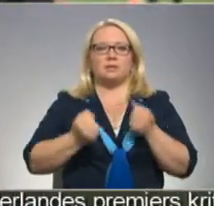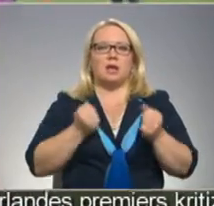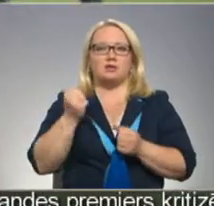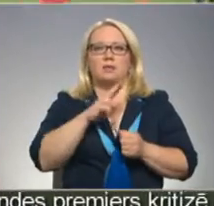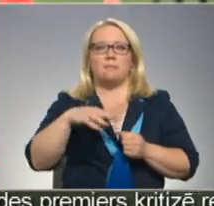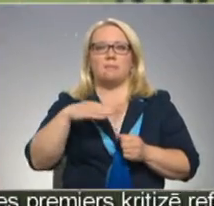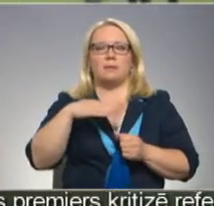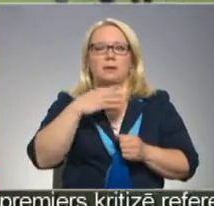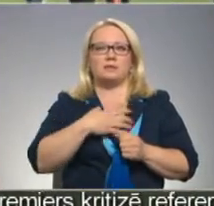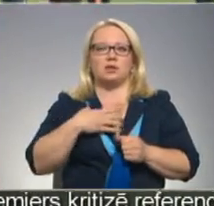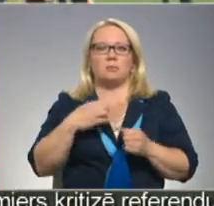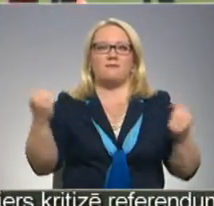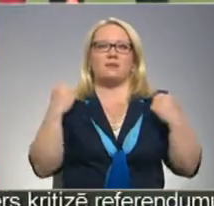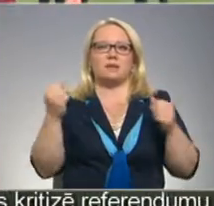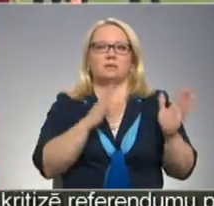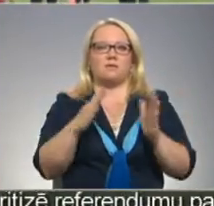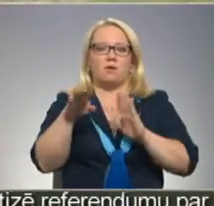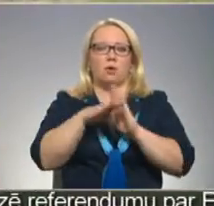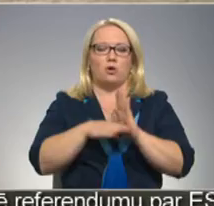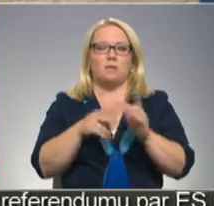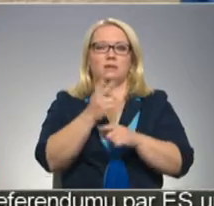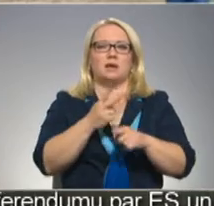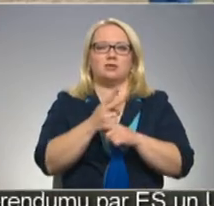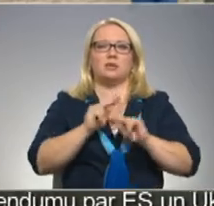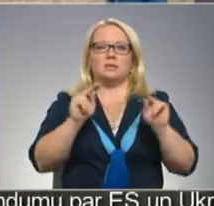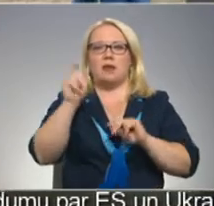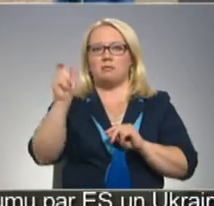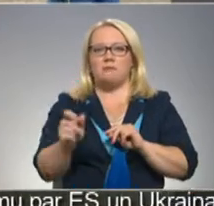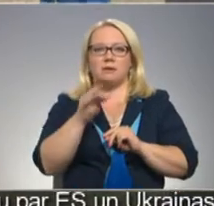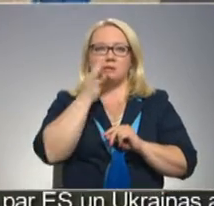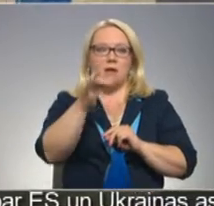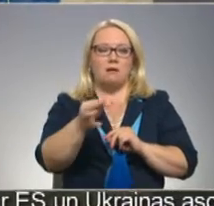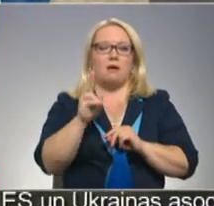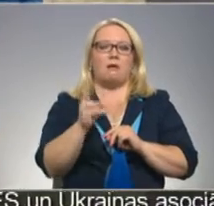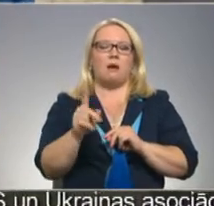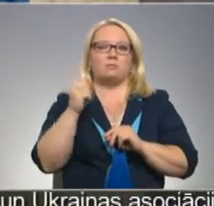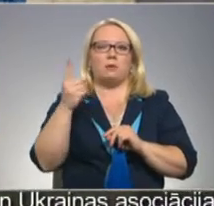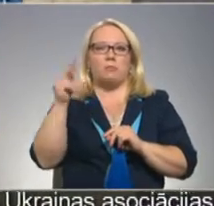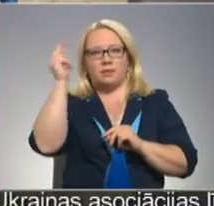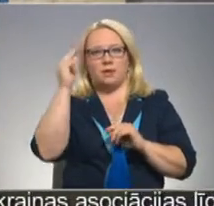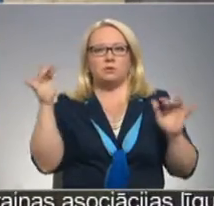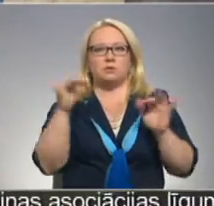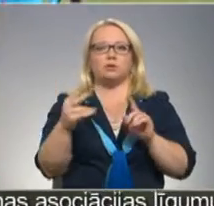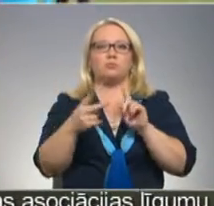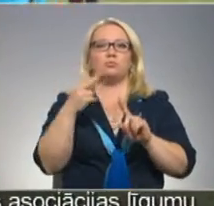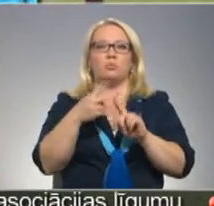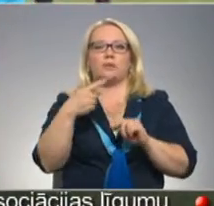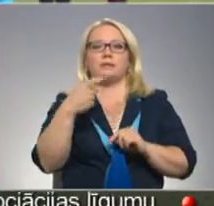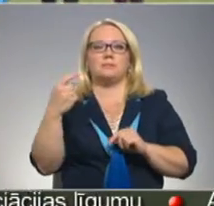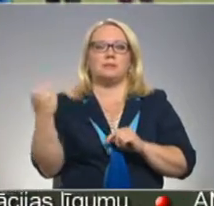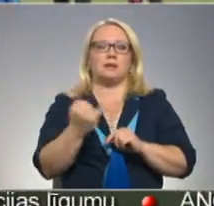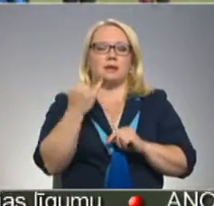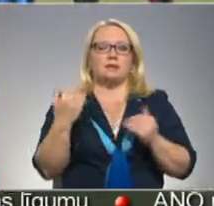nepieciešamā fiziskās sagatavotības programmu. Skriešanas treneris Aigars Matisons stāsta, jau uz pirmo treniņu sanāca gan arī 150 interesentu,